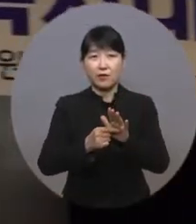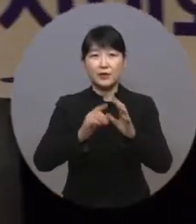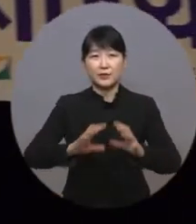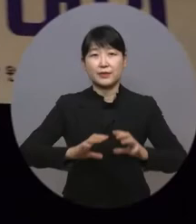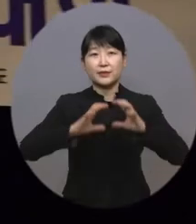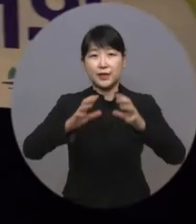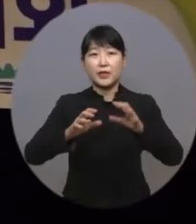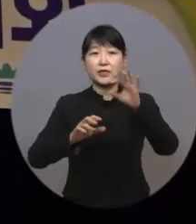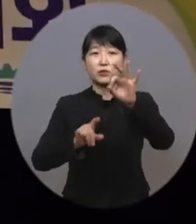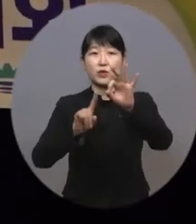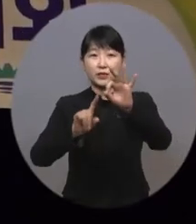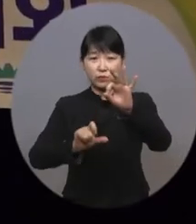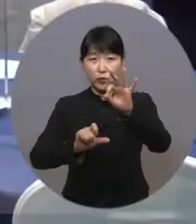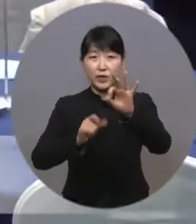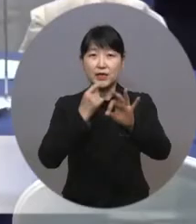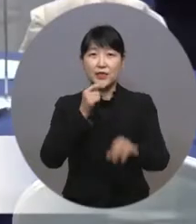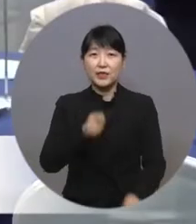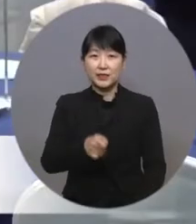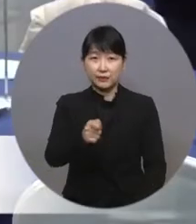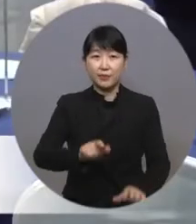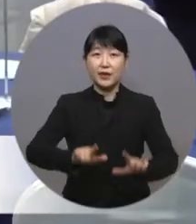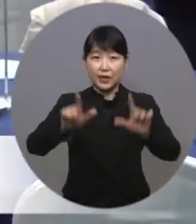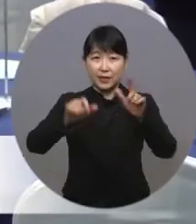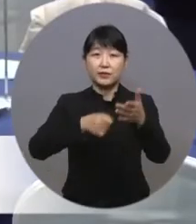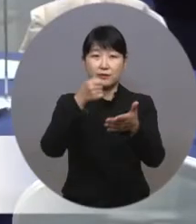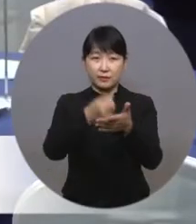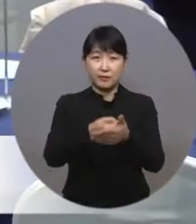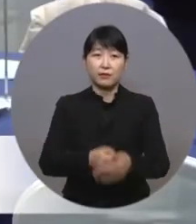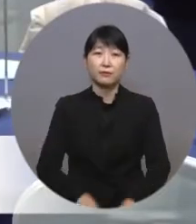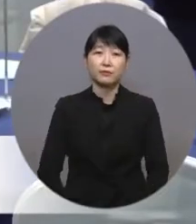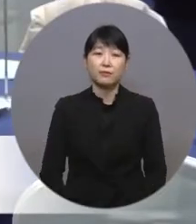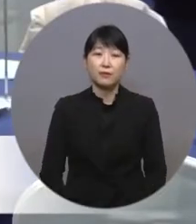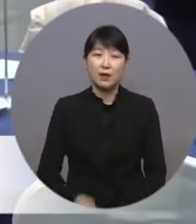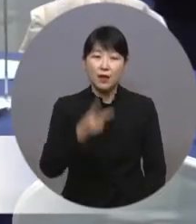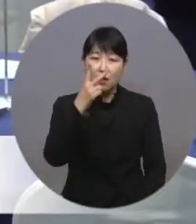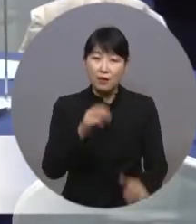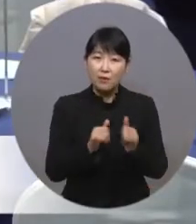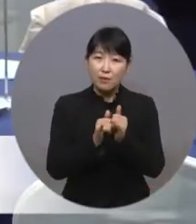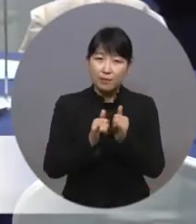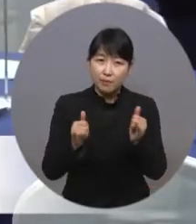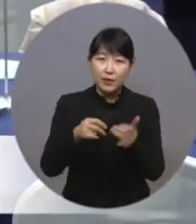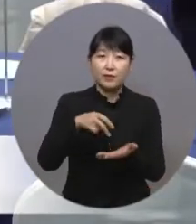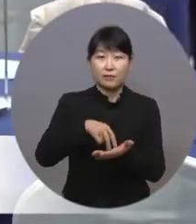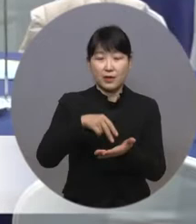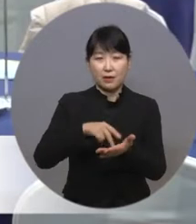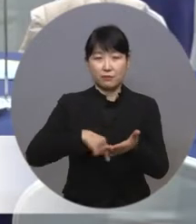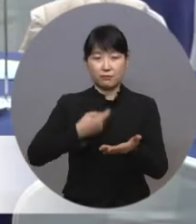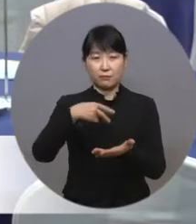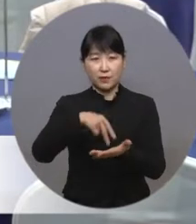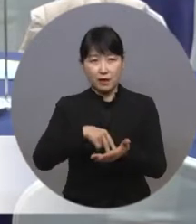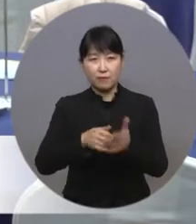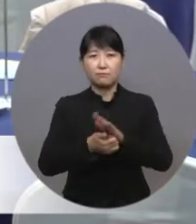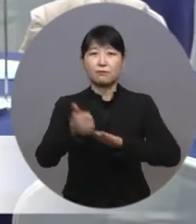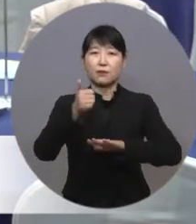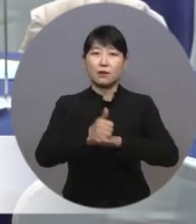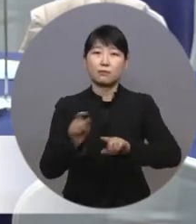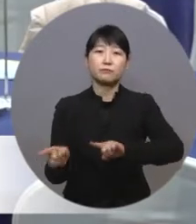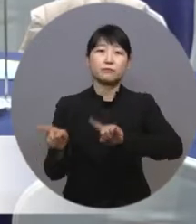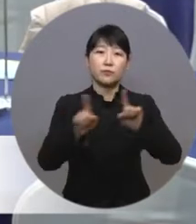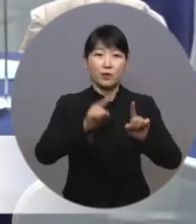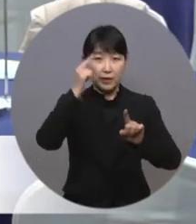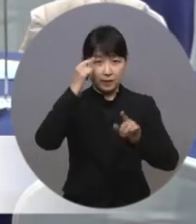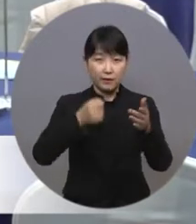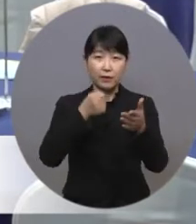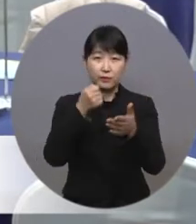신지팡이의 날로 지정했습니다 힌지파이널은 시각장애인 당사자들이 자립과 정치 재활에